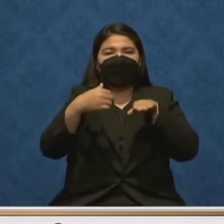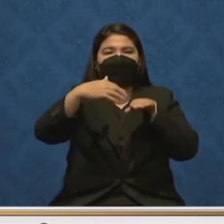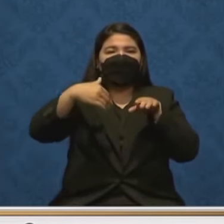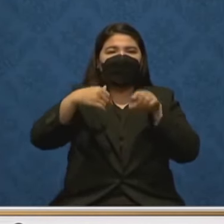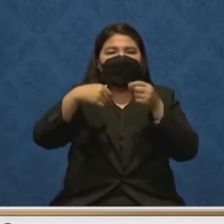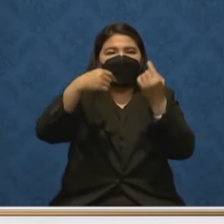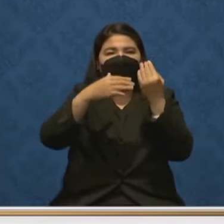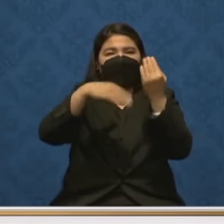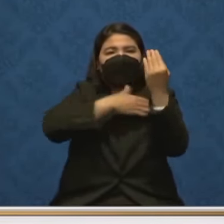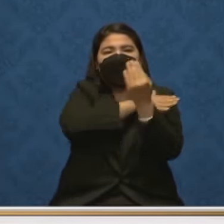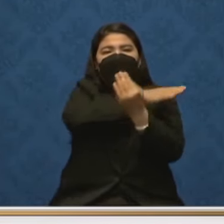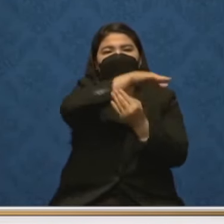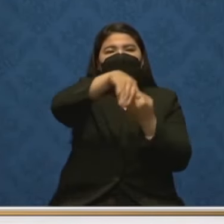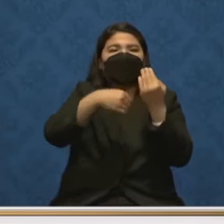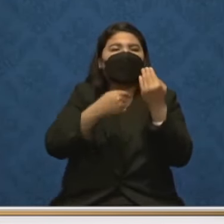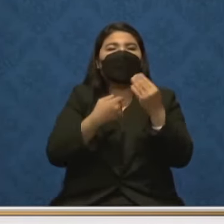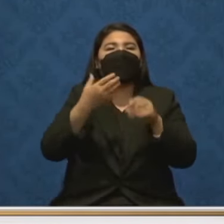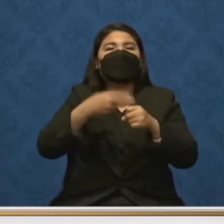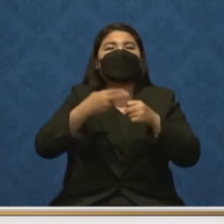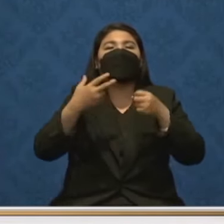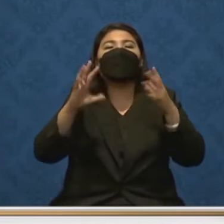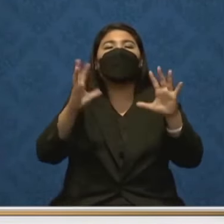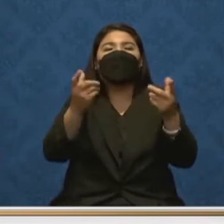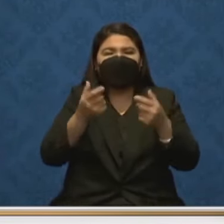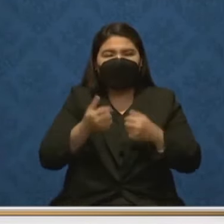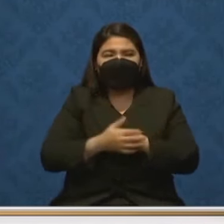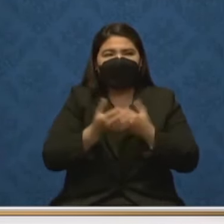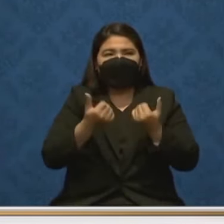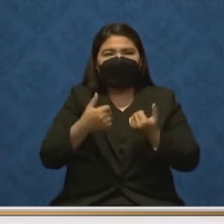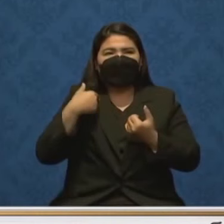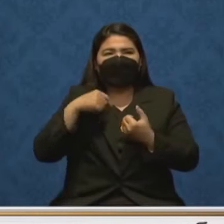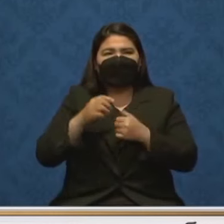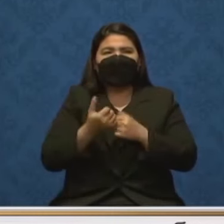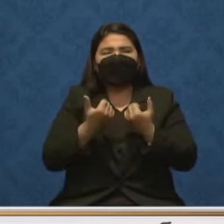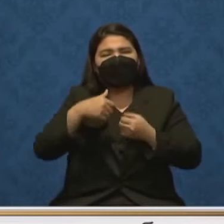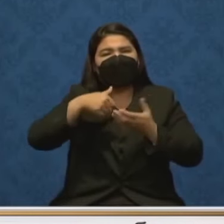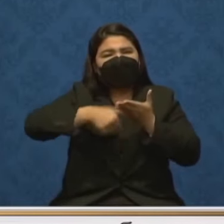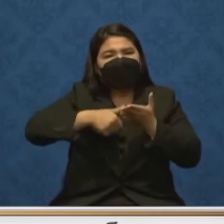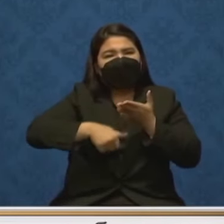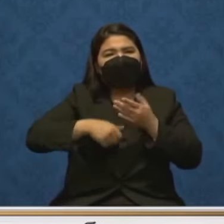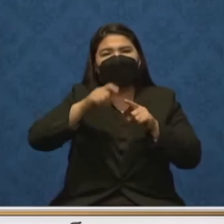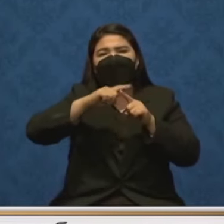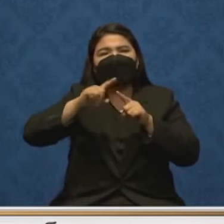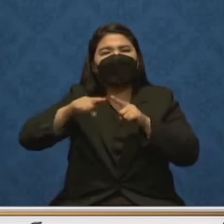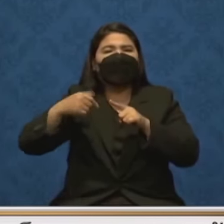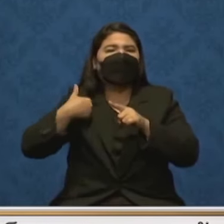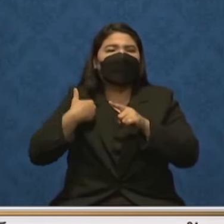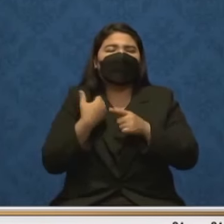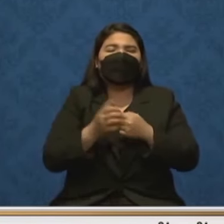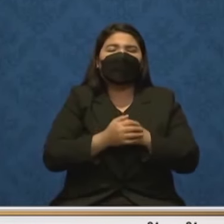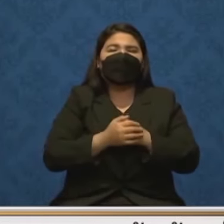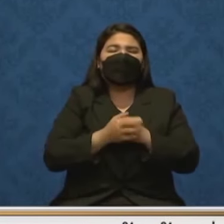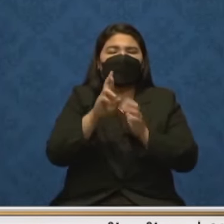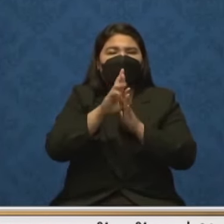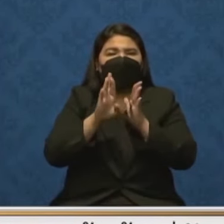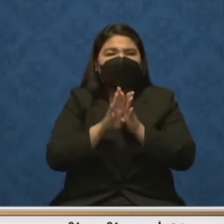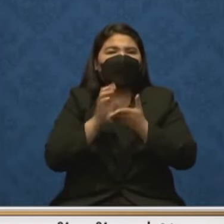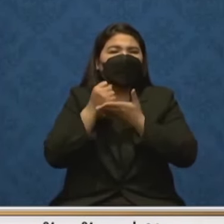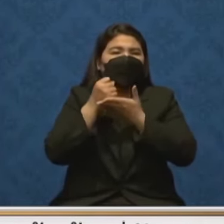เดือนนะคะเป็นเหตุให้ผู้กำกับจะต้องไปหาเศษหาเลยจะกับพ่อค้ามีหนี้บุญคุณเกิดระบบอุปถัมภ์แล้วงาน